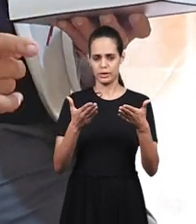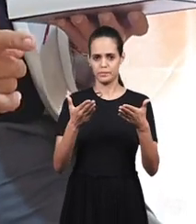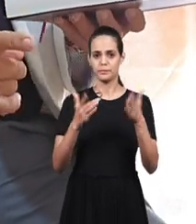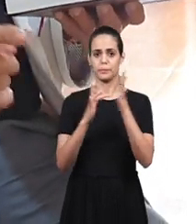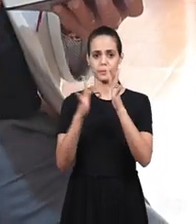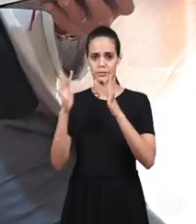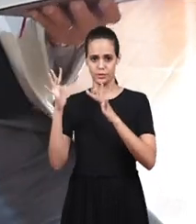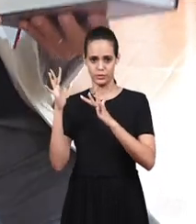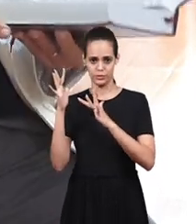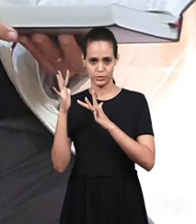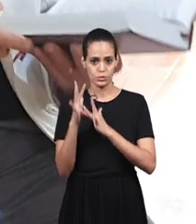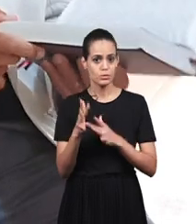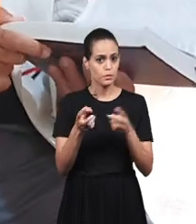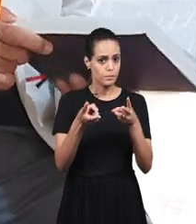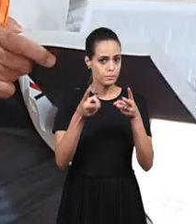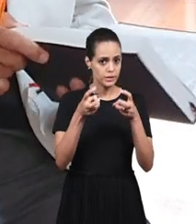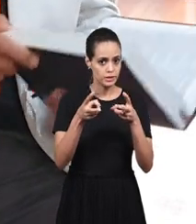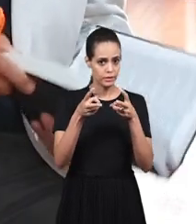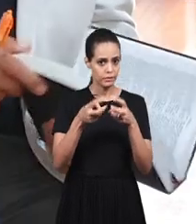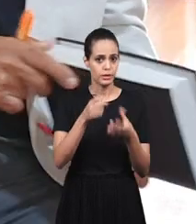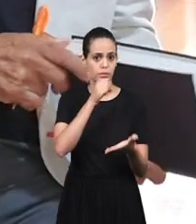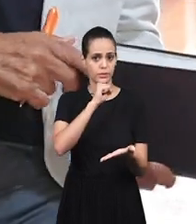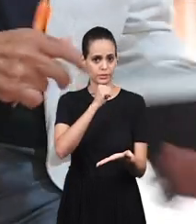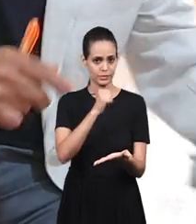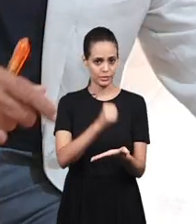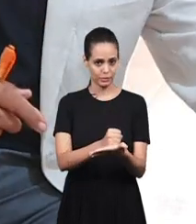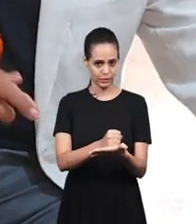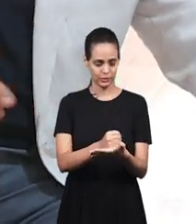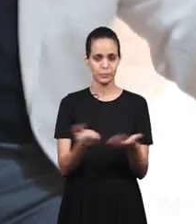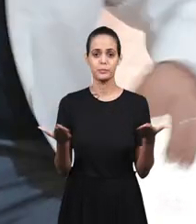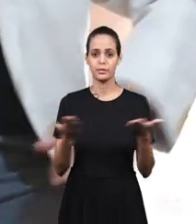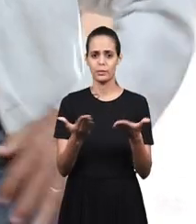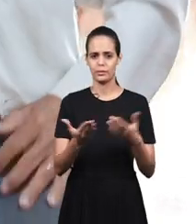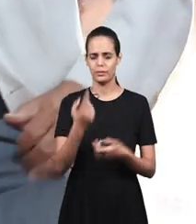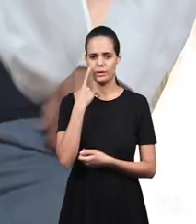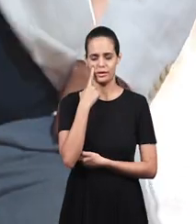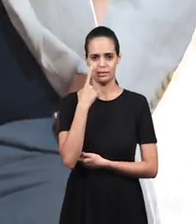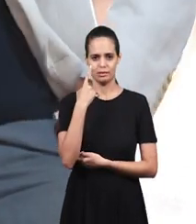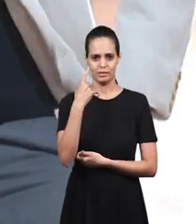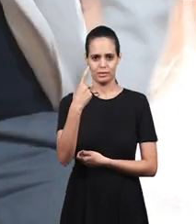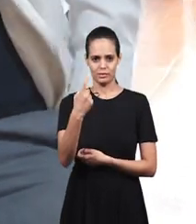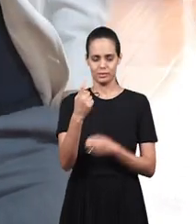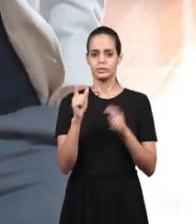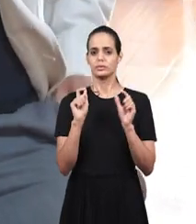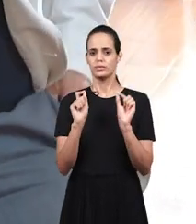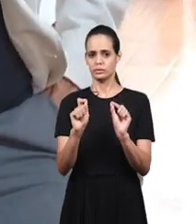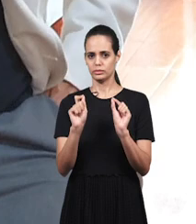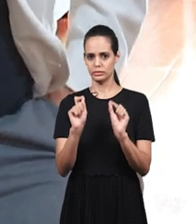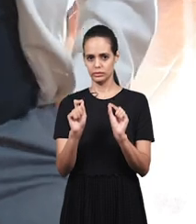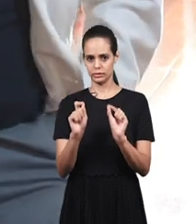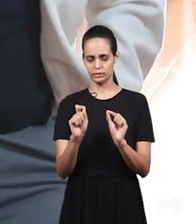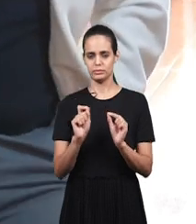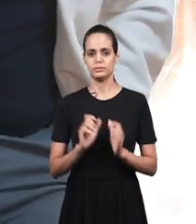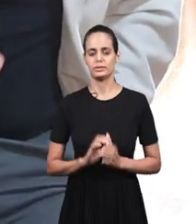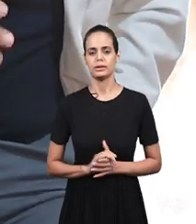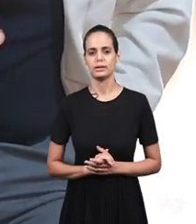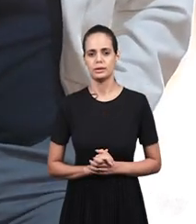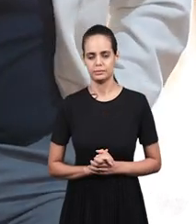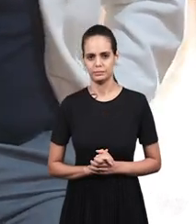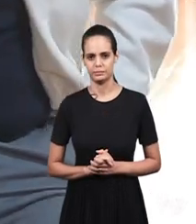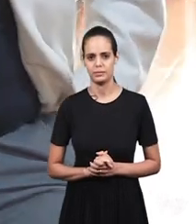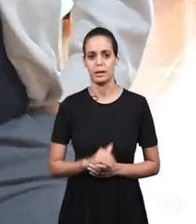préoccupez pas. Nous allons être au pied du Seigneur. Ça, c'est notre moment. Nous allons voir Jésus à l'Ancien Testament. Et j'aimerais